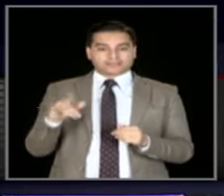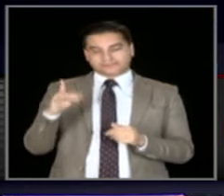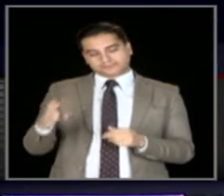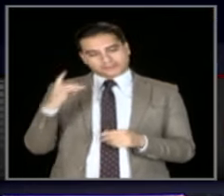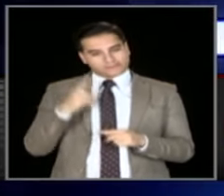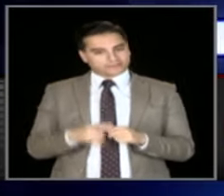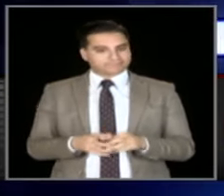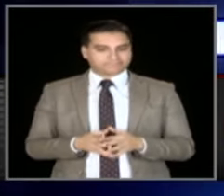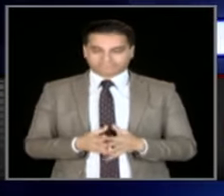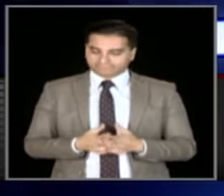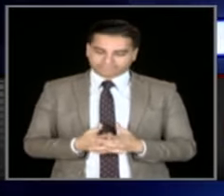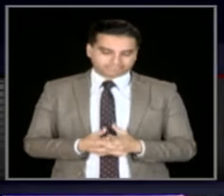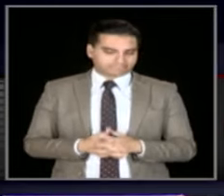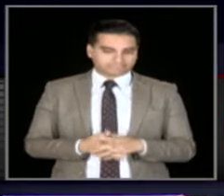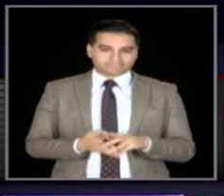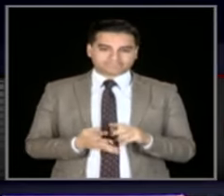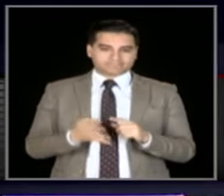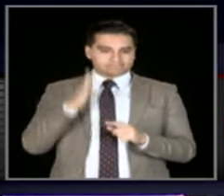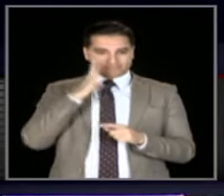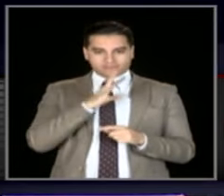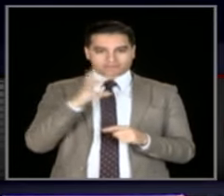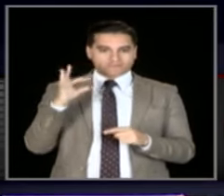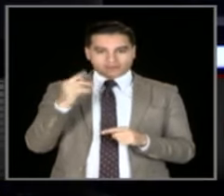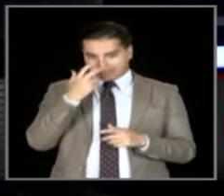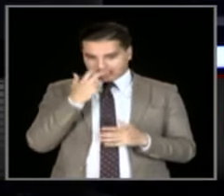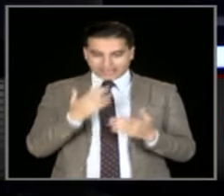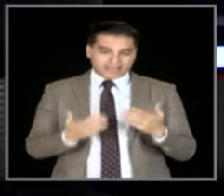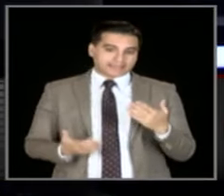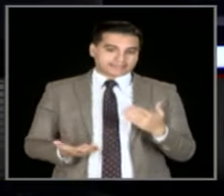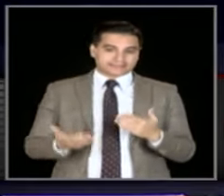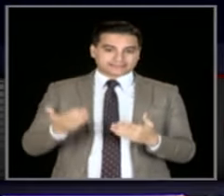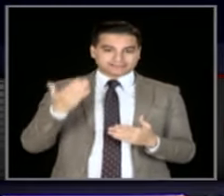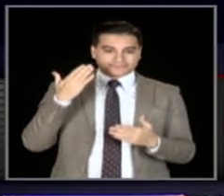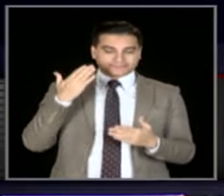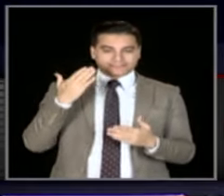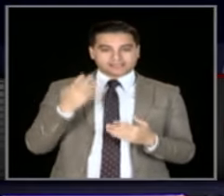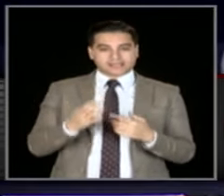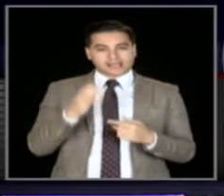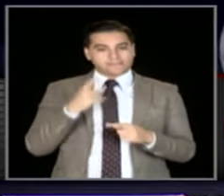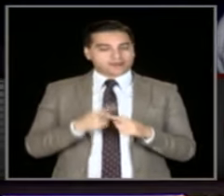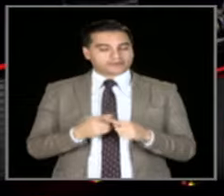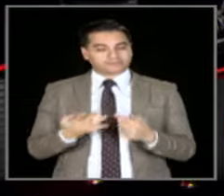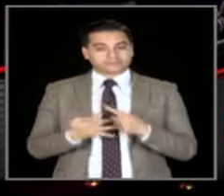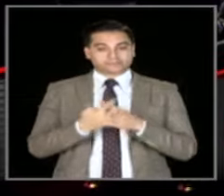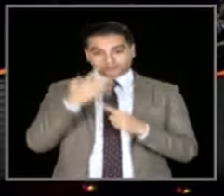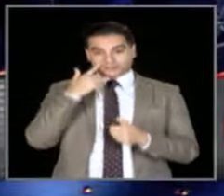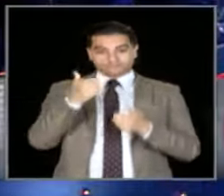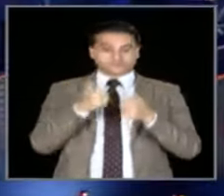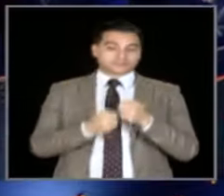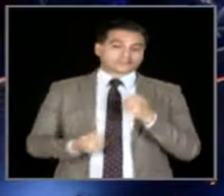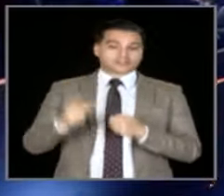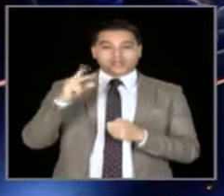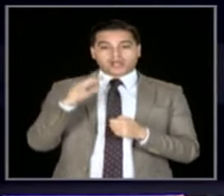بعدت جدا. حجر القياصره والنبلاء، اجابه خاطئه.